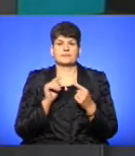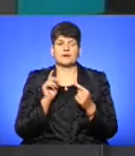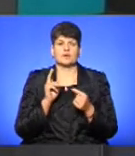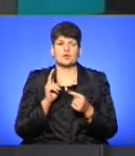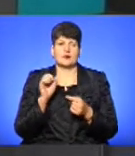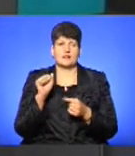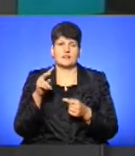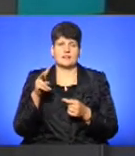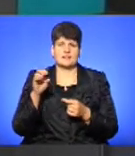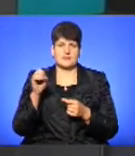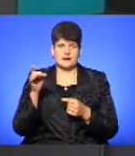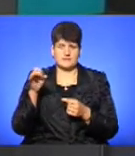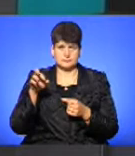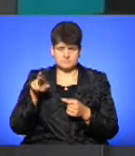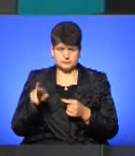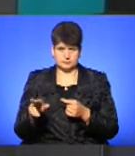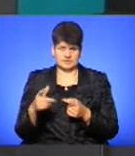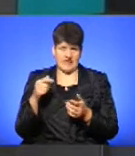які входять в дану вакцину.